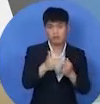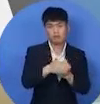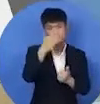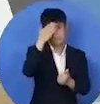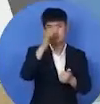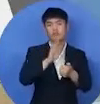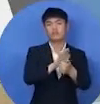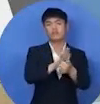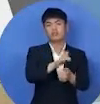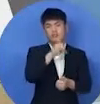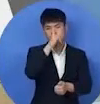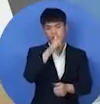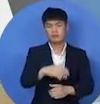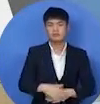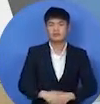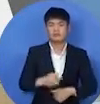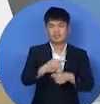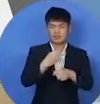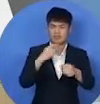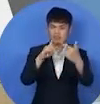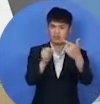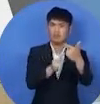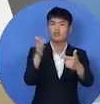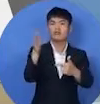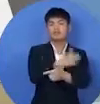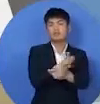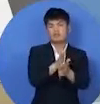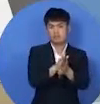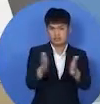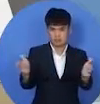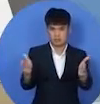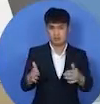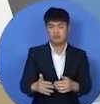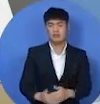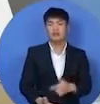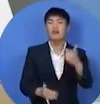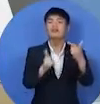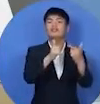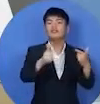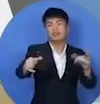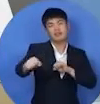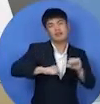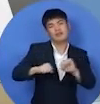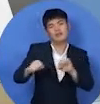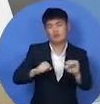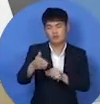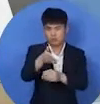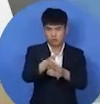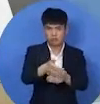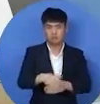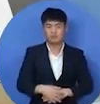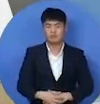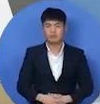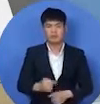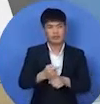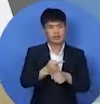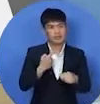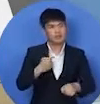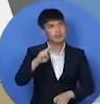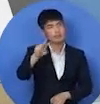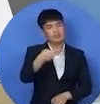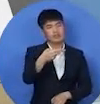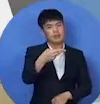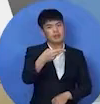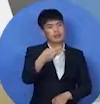제도입니다. 올해 6월부터 도입하여서 6명의 마을 세무사분들이 활동을 해오셨어요. 지난해에는